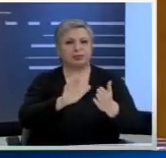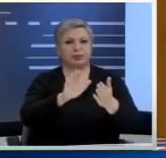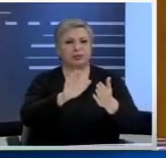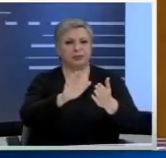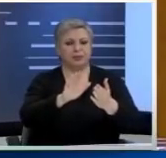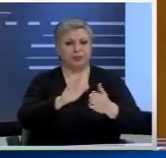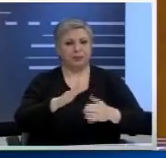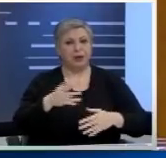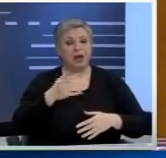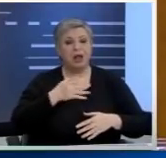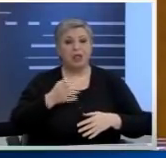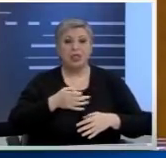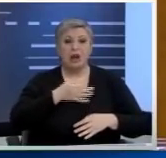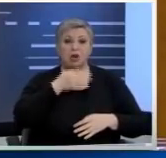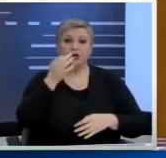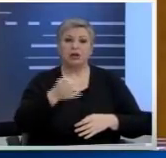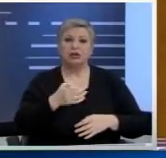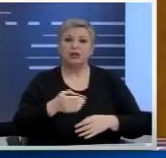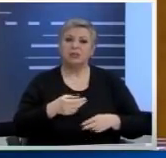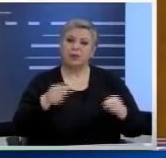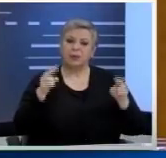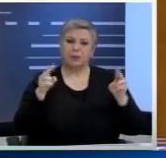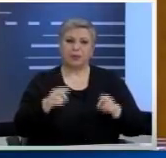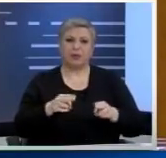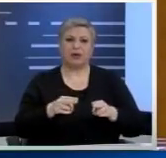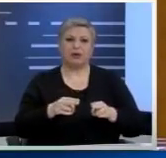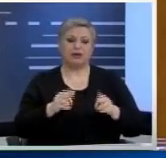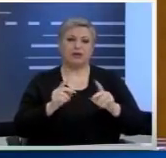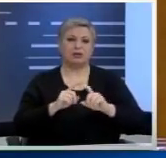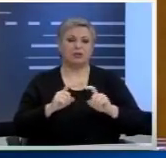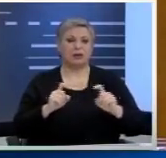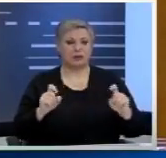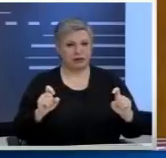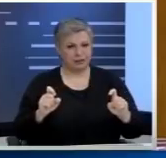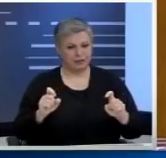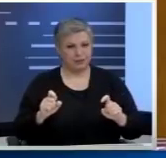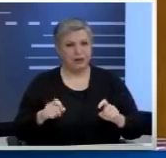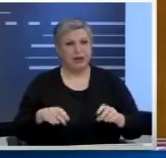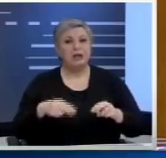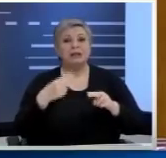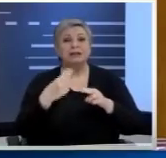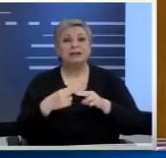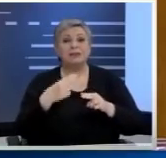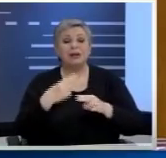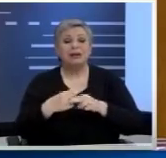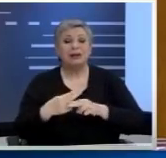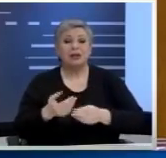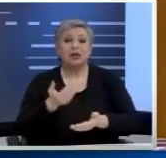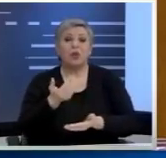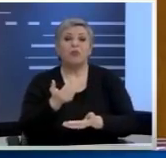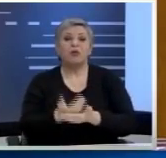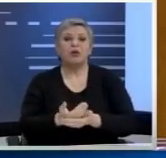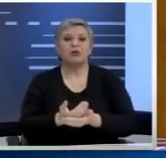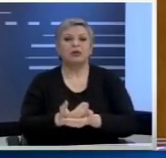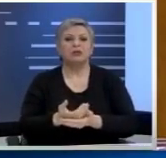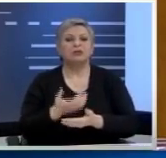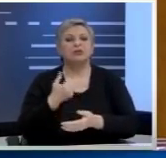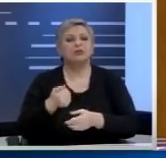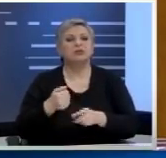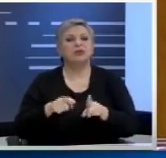Επιτρέψτε μου να σταθώ εν συντομία στις σημαντικότερες προτάσεις μας, οι οποίες